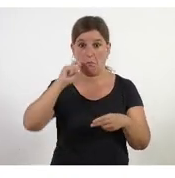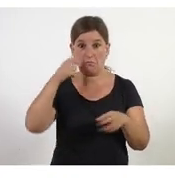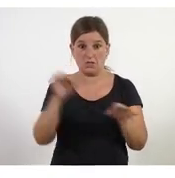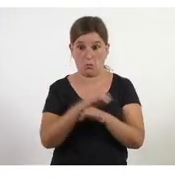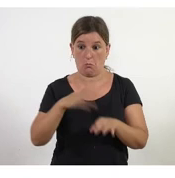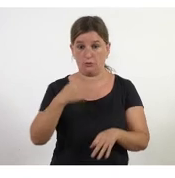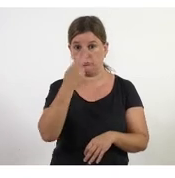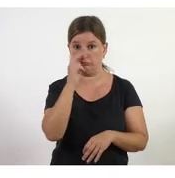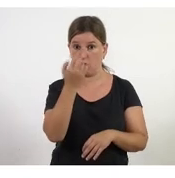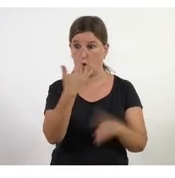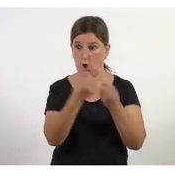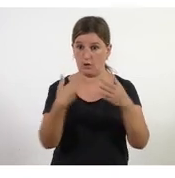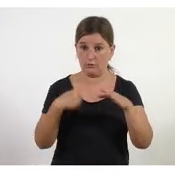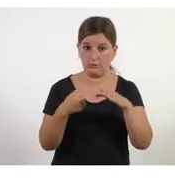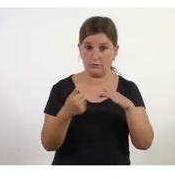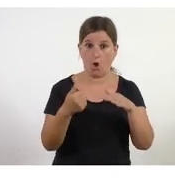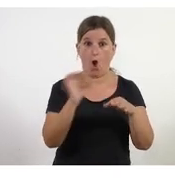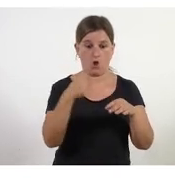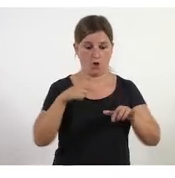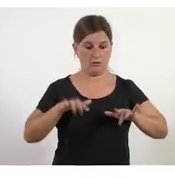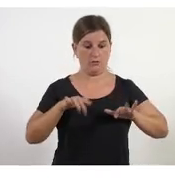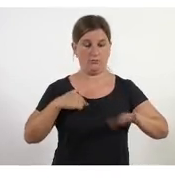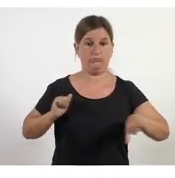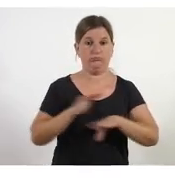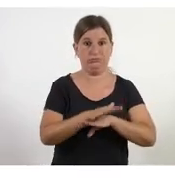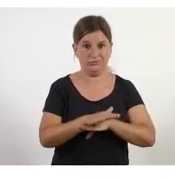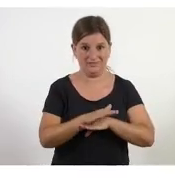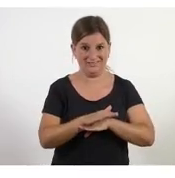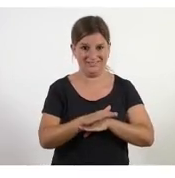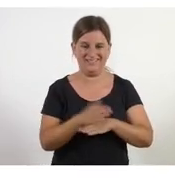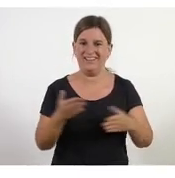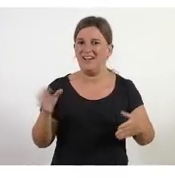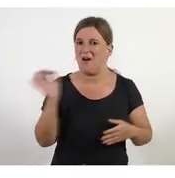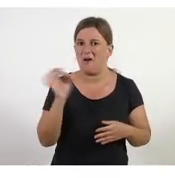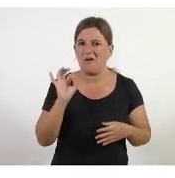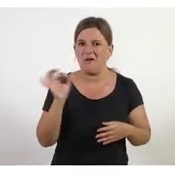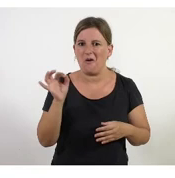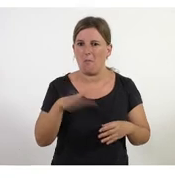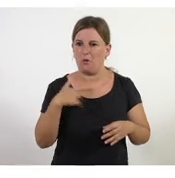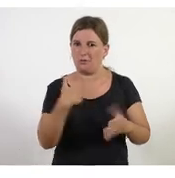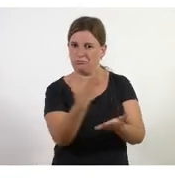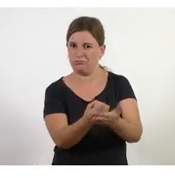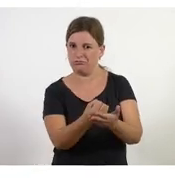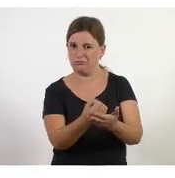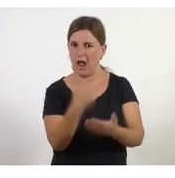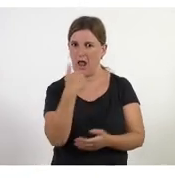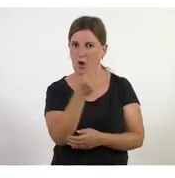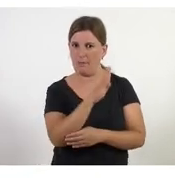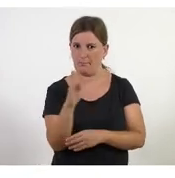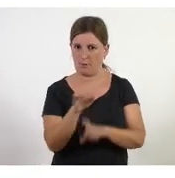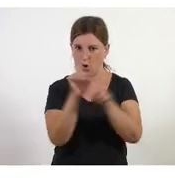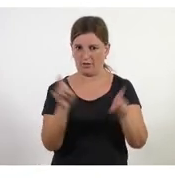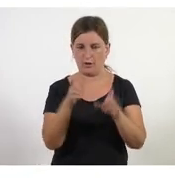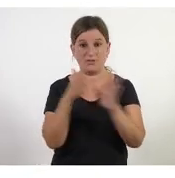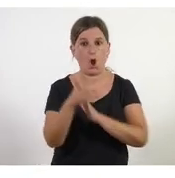correu, puc veure correus, puc canviar el nom d'aquesta persona o inclús instal·lar alguna aplicació a l'ordinador. Llavors, el punt